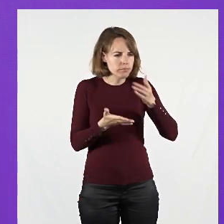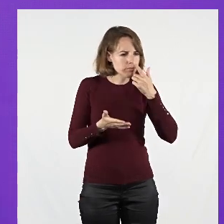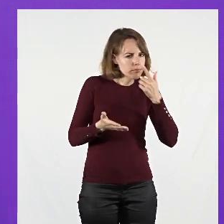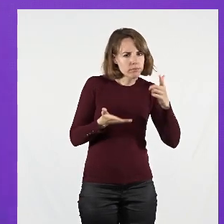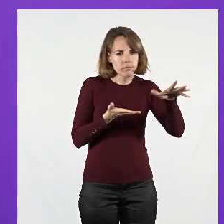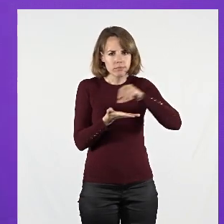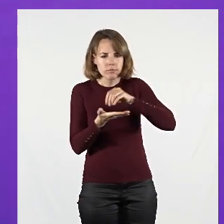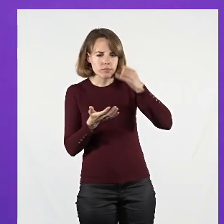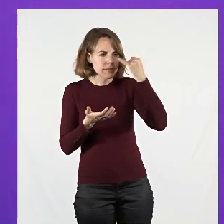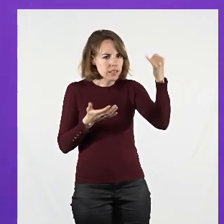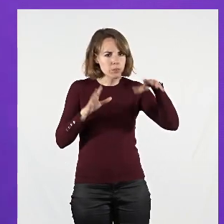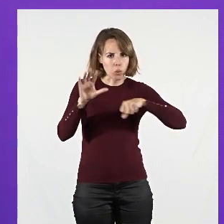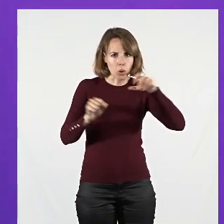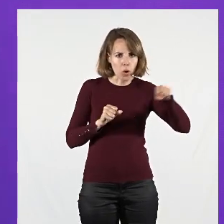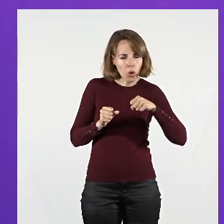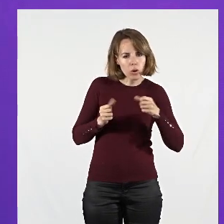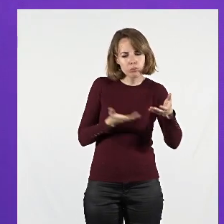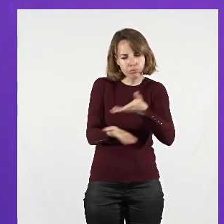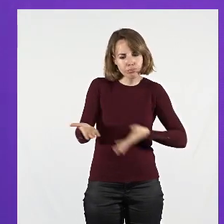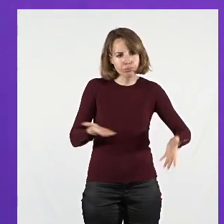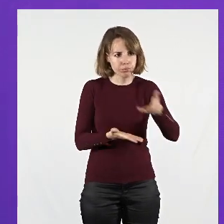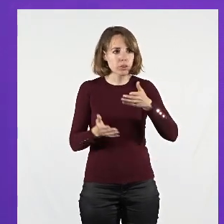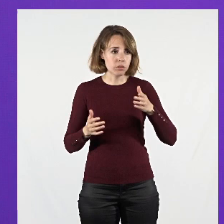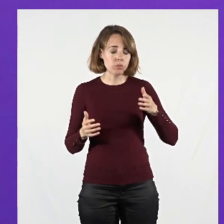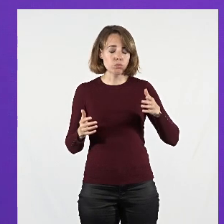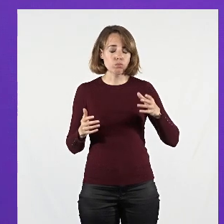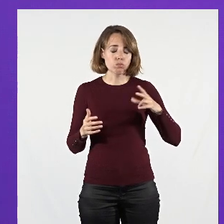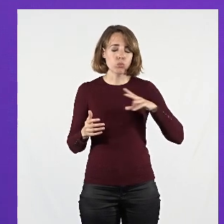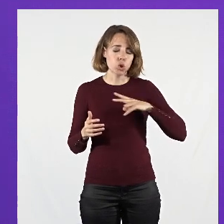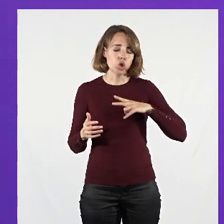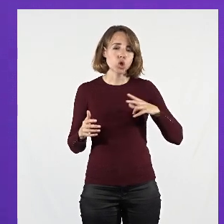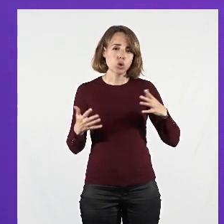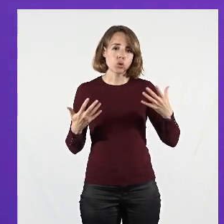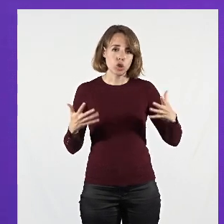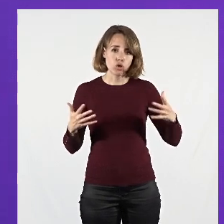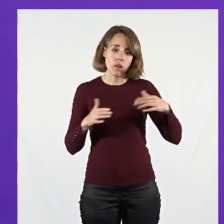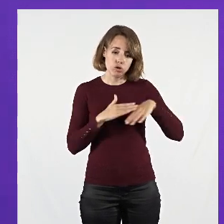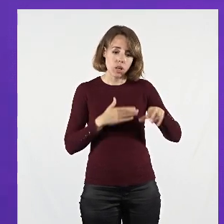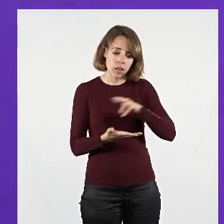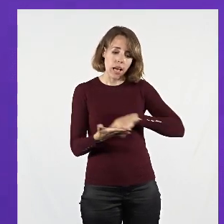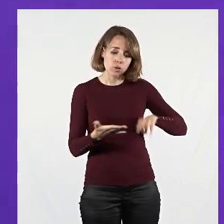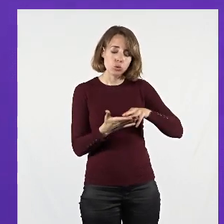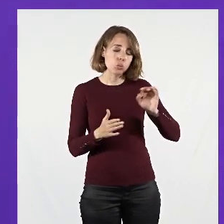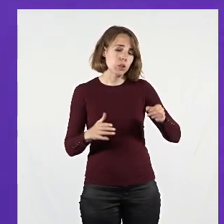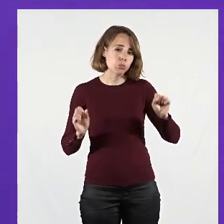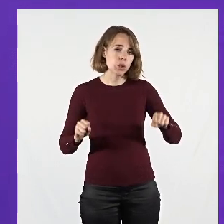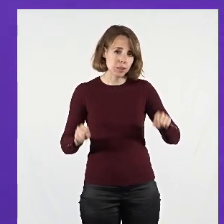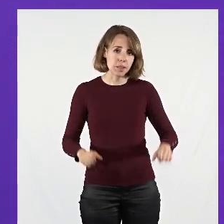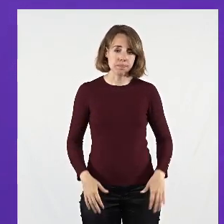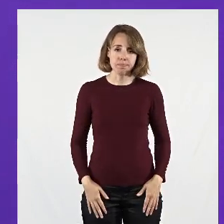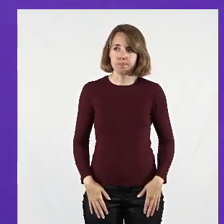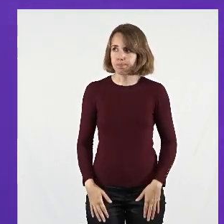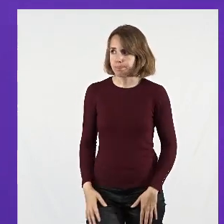autres. Donc, il existe effectivement des initiatives à l'échelle régionale. Et puis, j'ajouterais qu'à